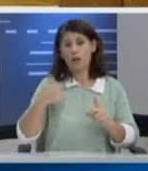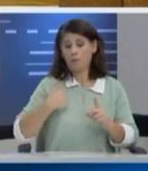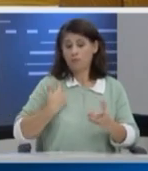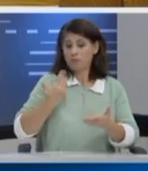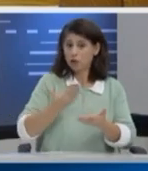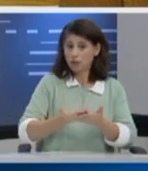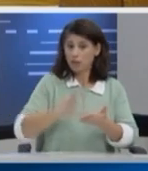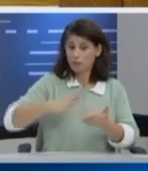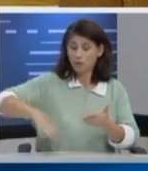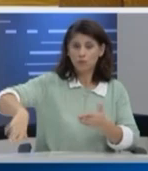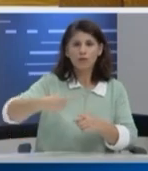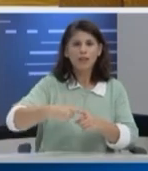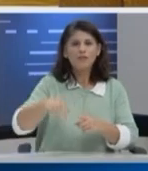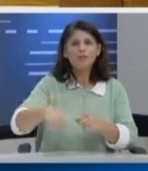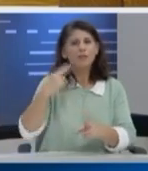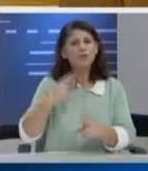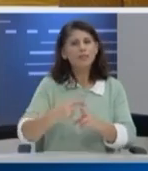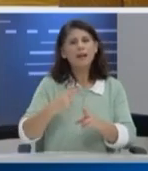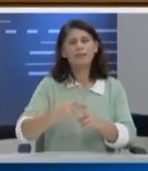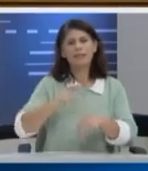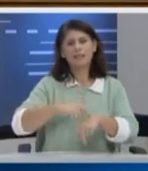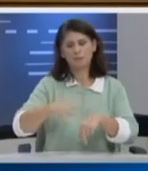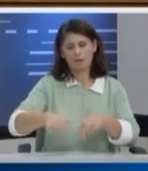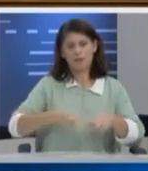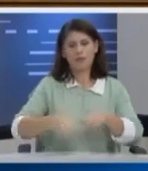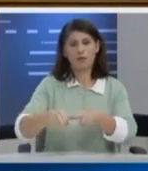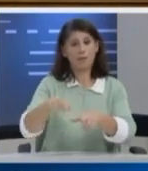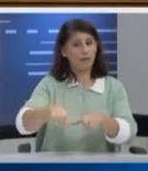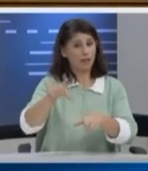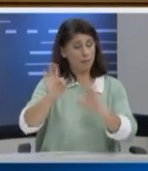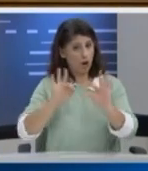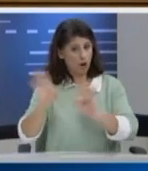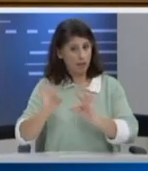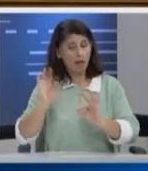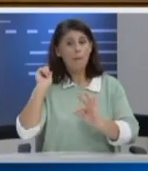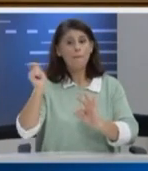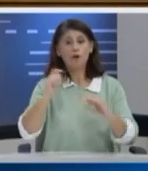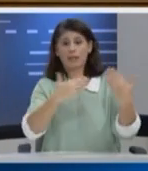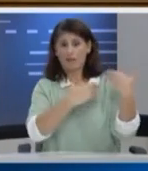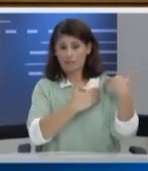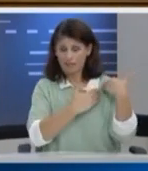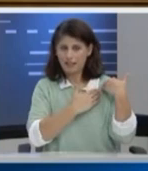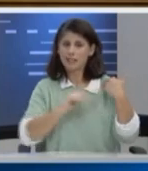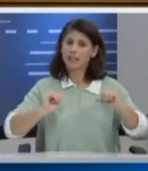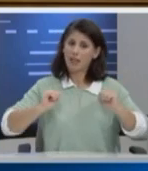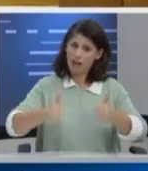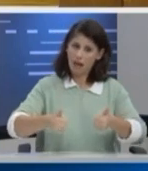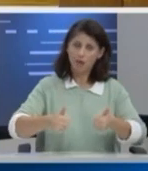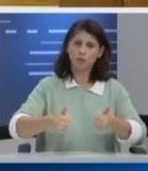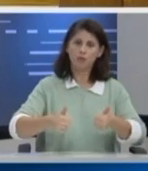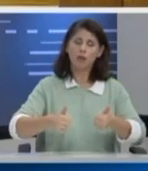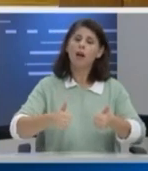ήταν η πιο κομβική στιγμή αυτής της διαδρομής. Μια επιλογή πολιτικής ευθύνης και